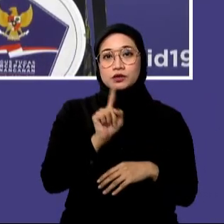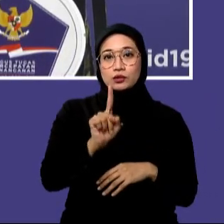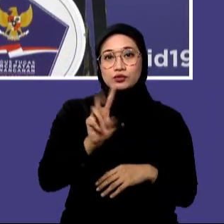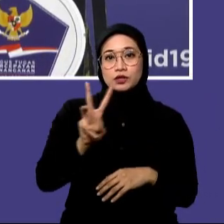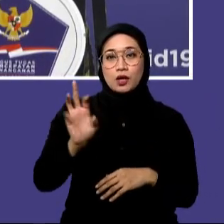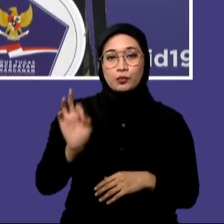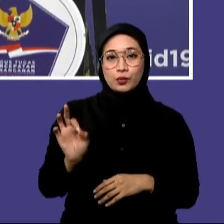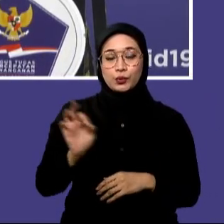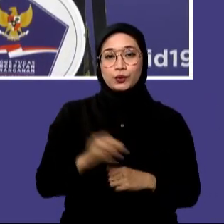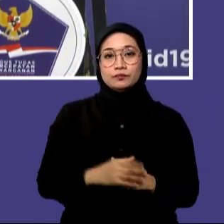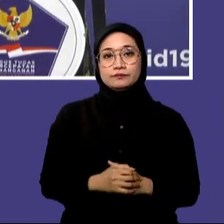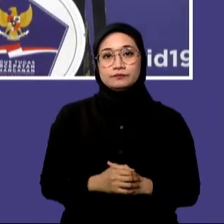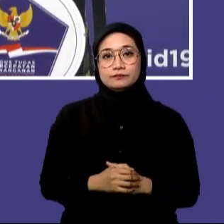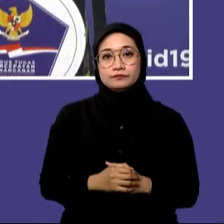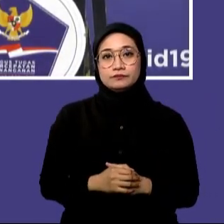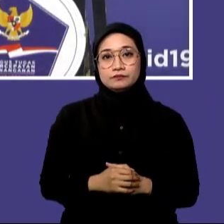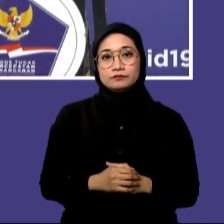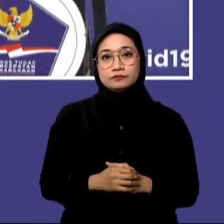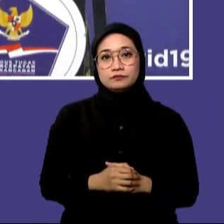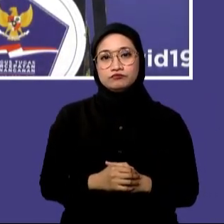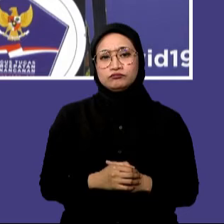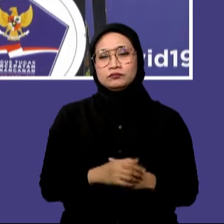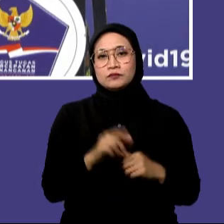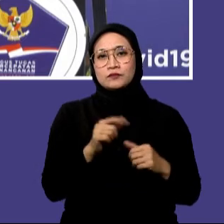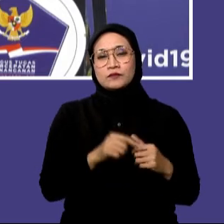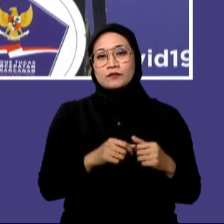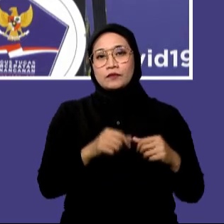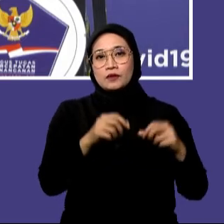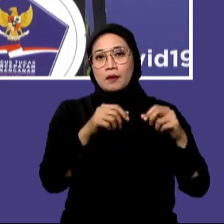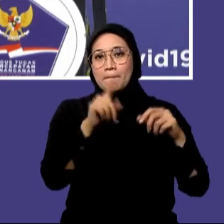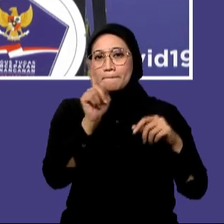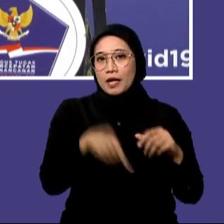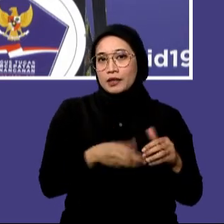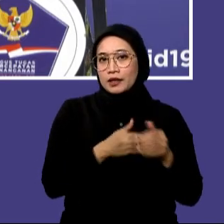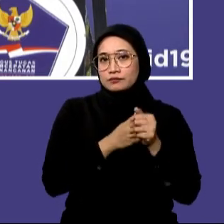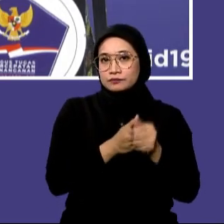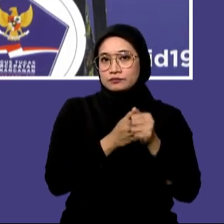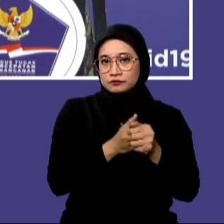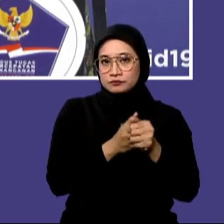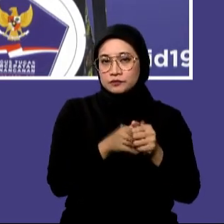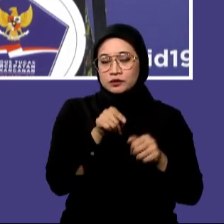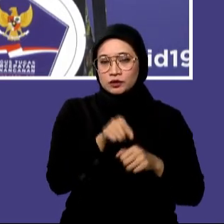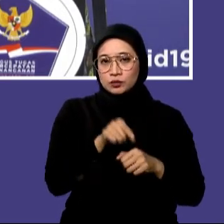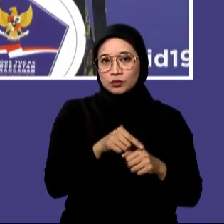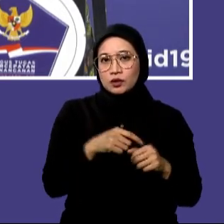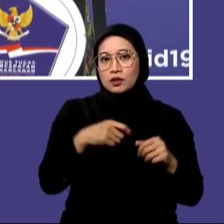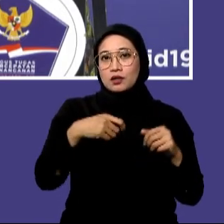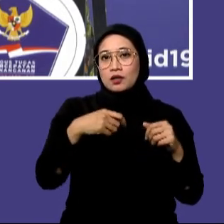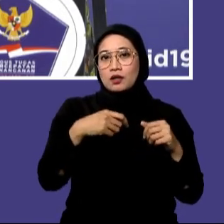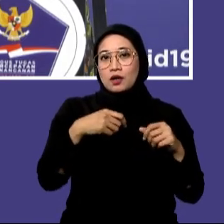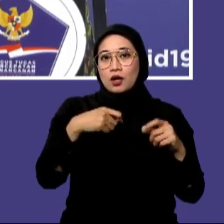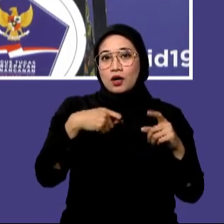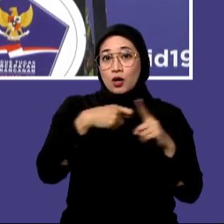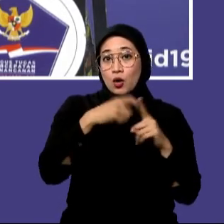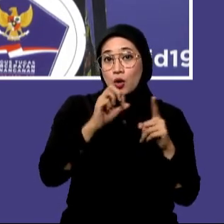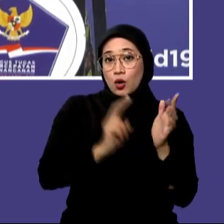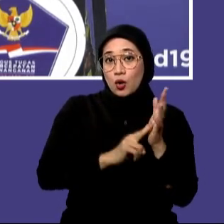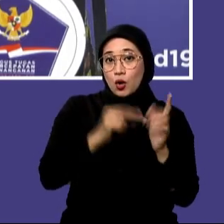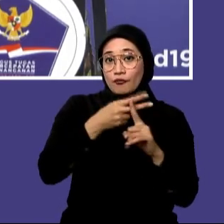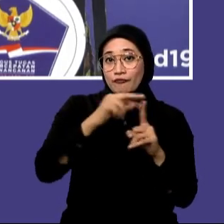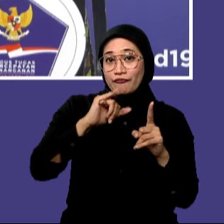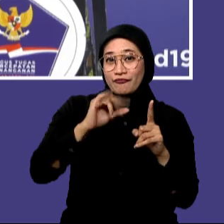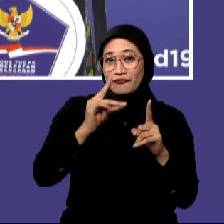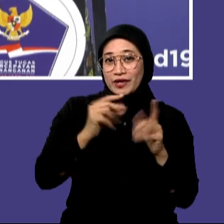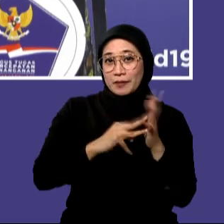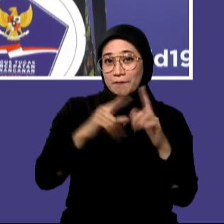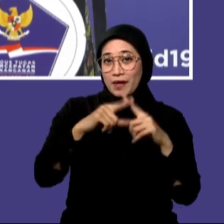orang. Kita sudah menggunakan pedoman yang terakhir, konfirmasi positif ini ada 2, yang